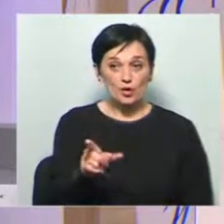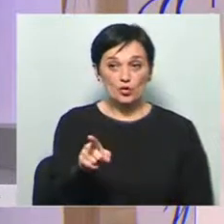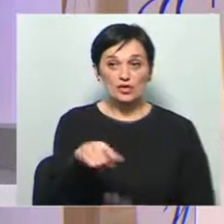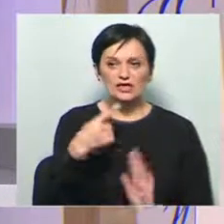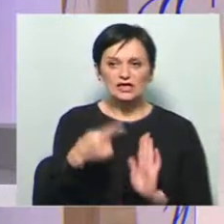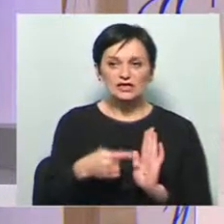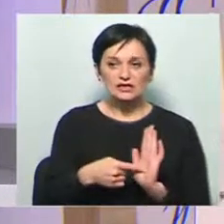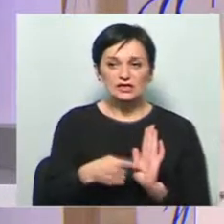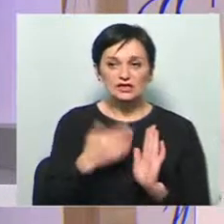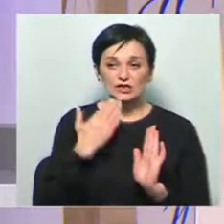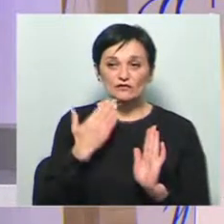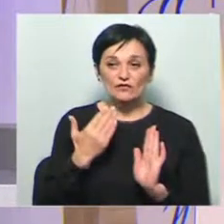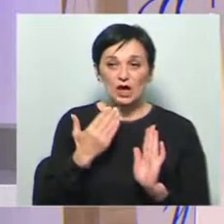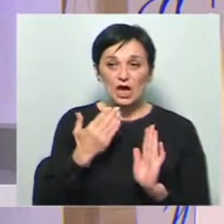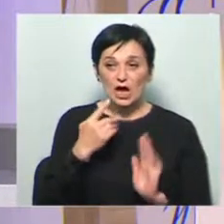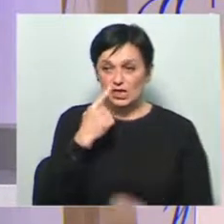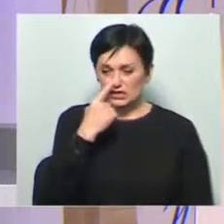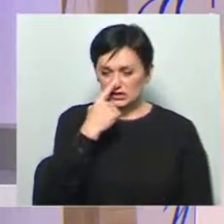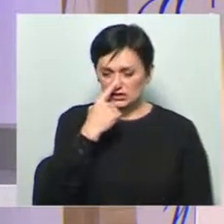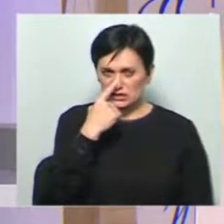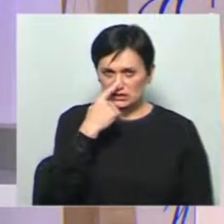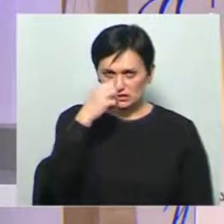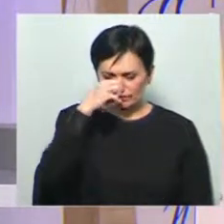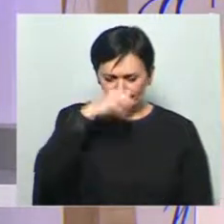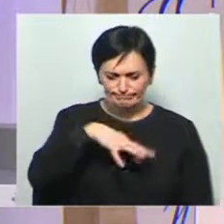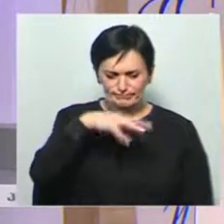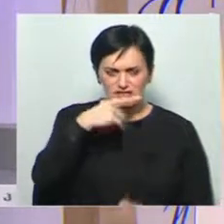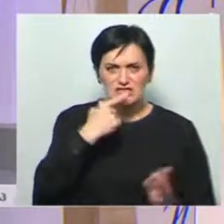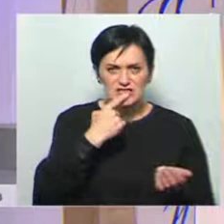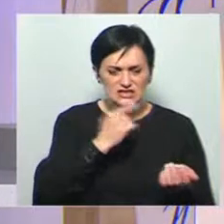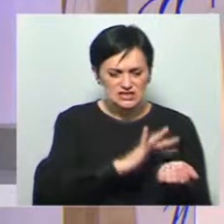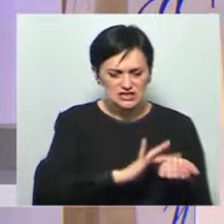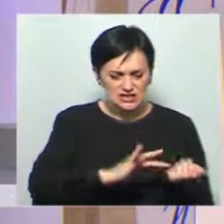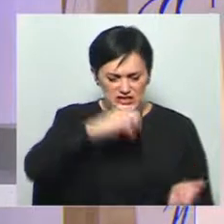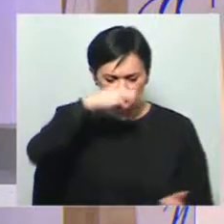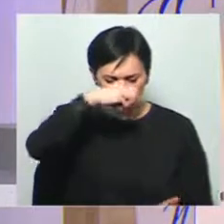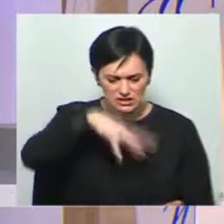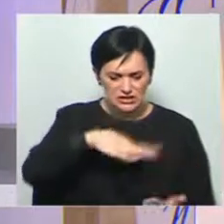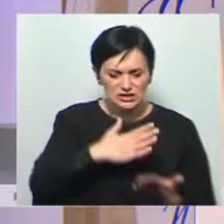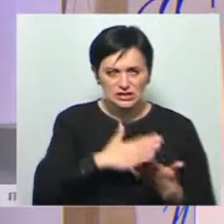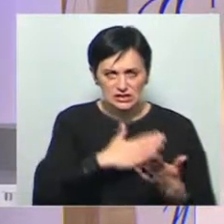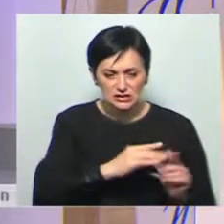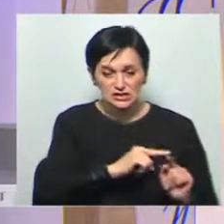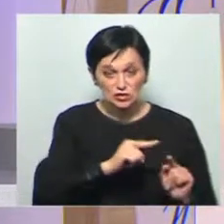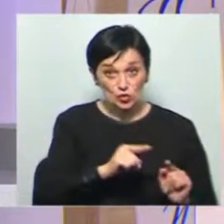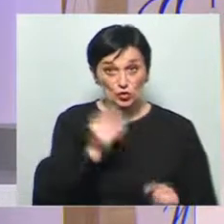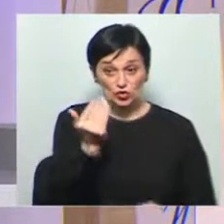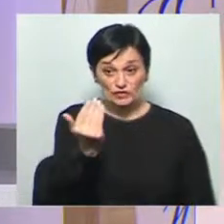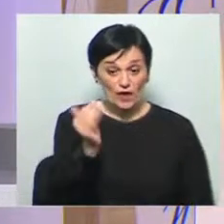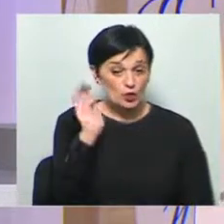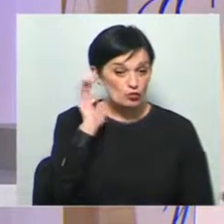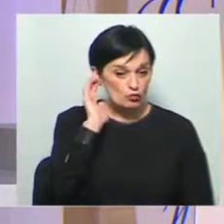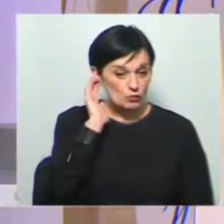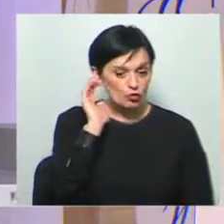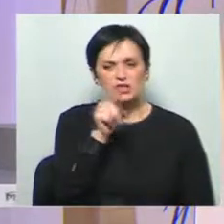მე. ცხვირიდან აქვს პერიოდულად სისხლდენა და მას შემდეგ რაც მოგისმინათ თქვენ, გაუჩნდა კითხვა,